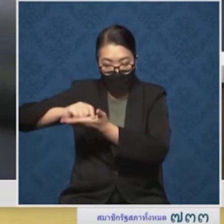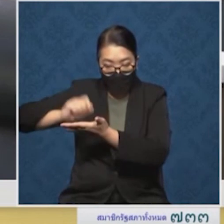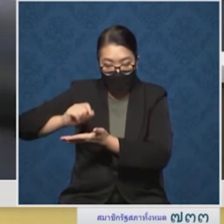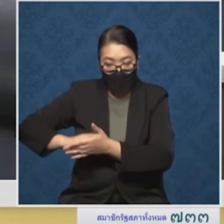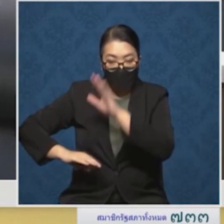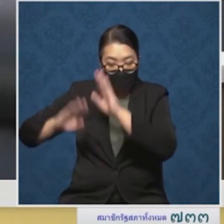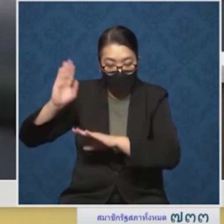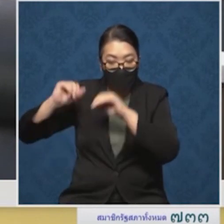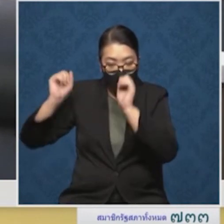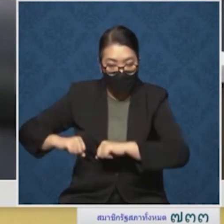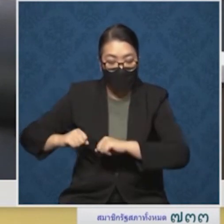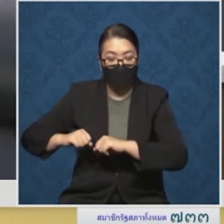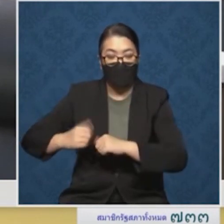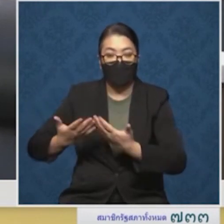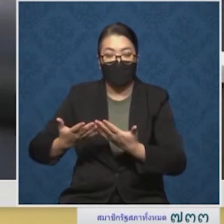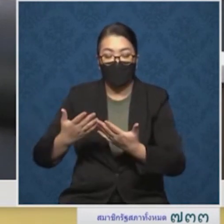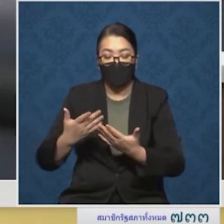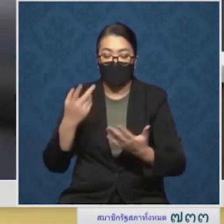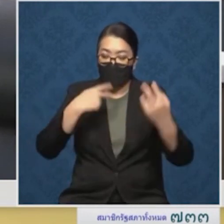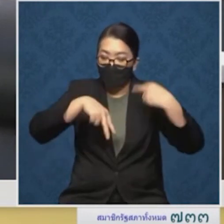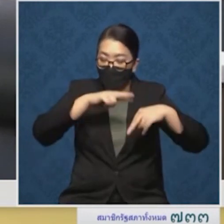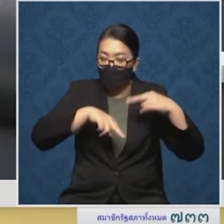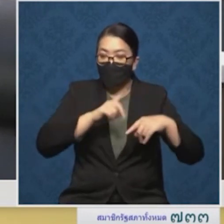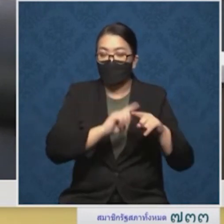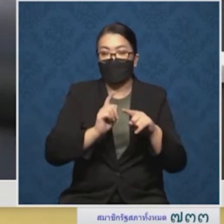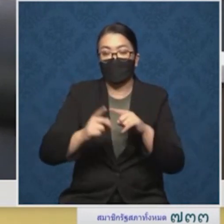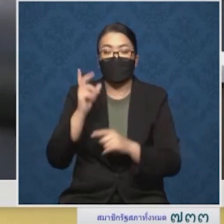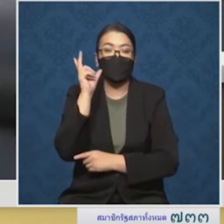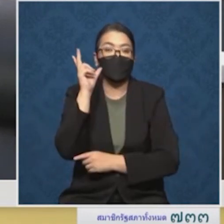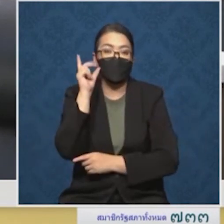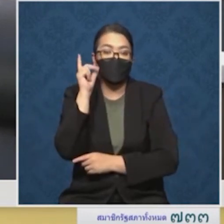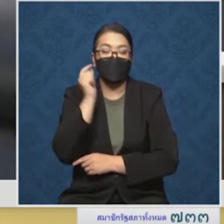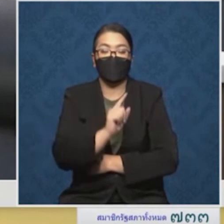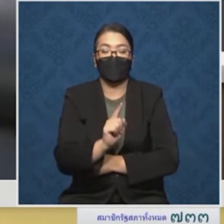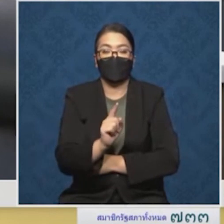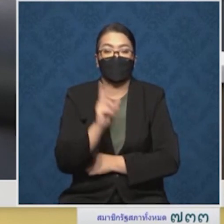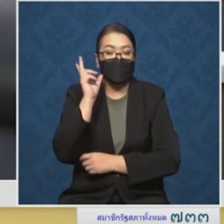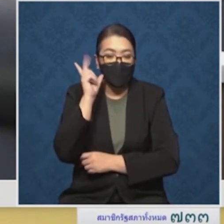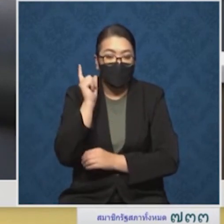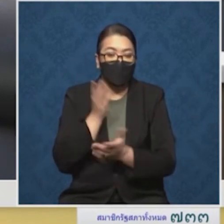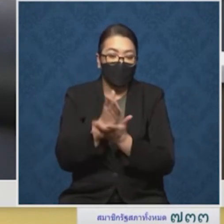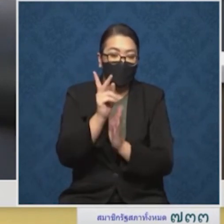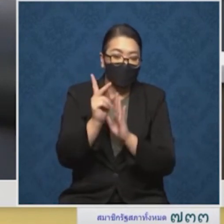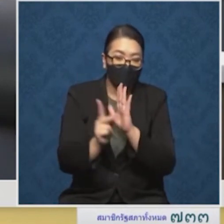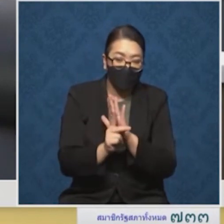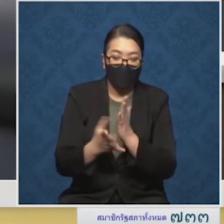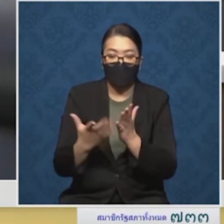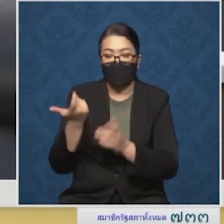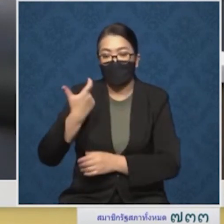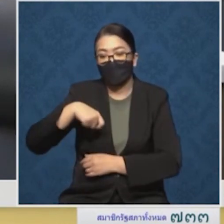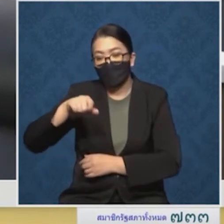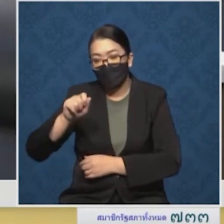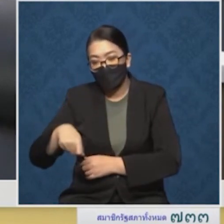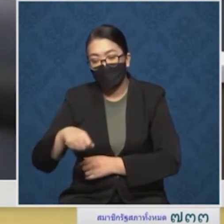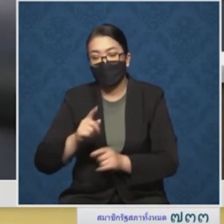หรอแ้เทาการจะวทยายเลองนี้เี่ยมัมข้อหมูล มันมีทั้ง กดหมาย มีทคำวธใช้ของสารมาประกอบ